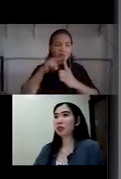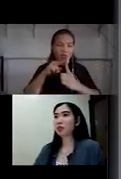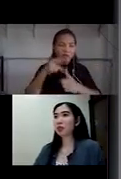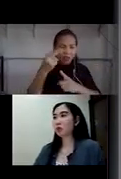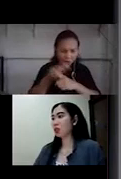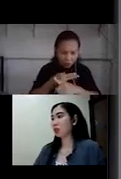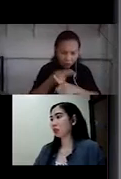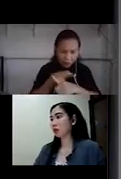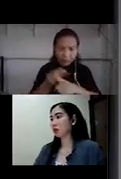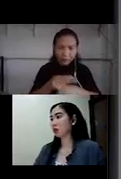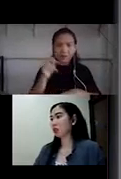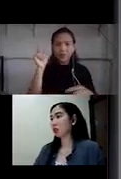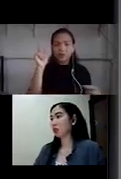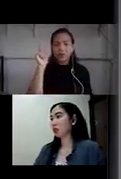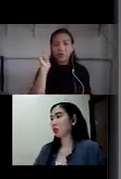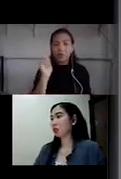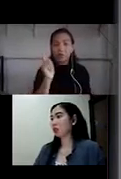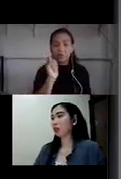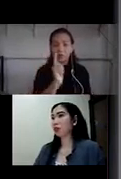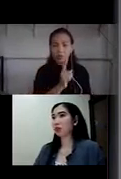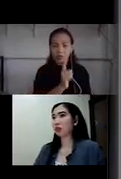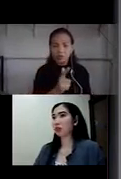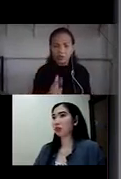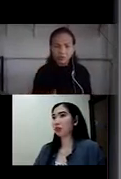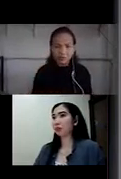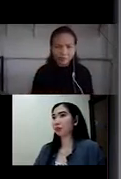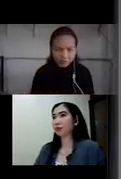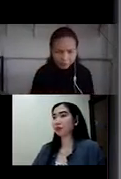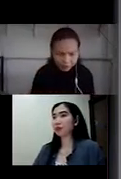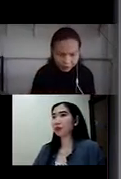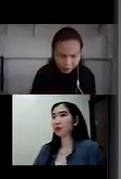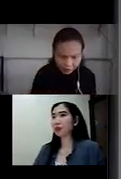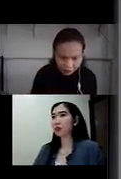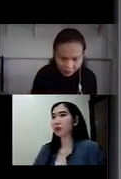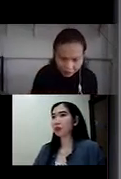So, if you, I'm sorry. Yan.